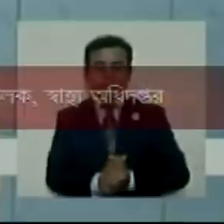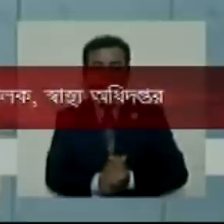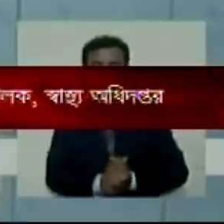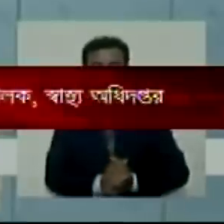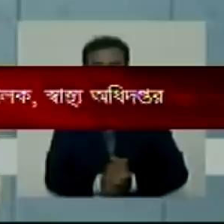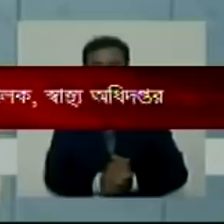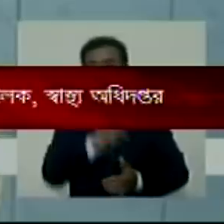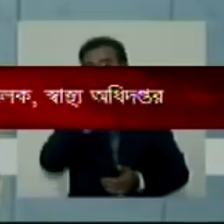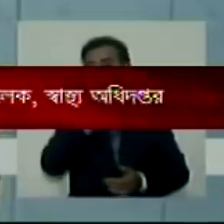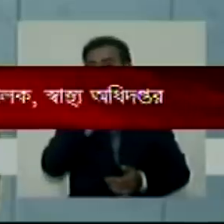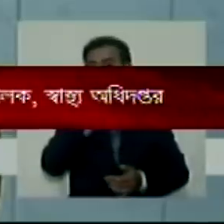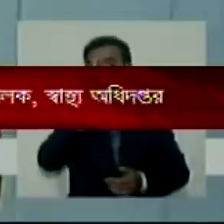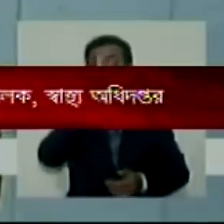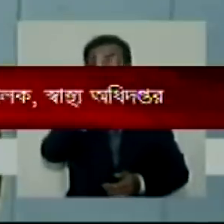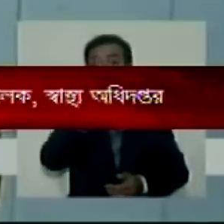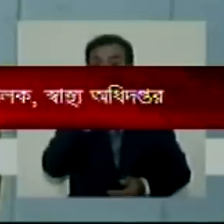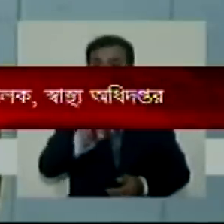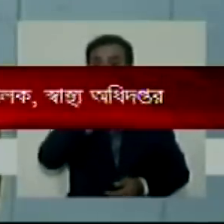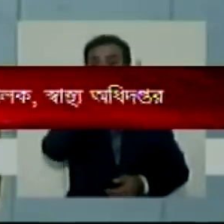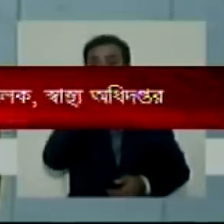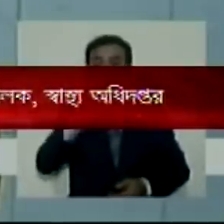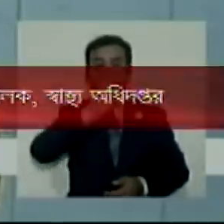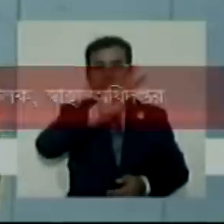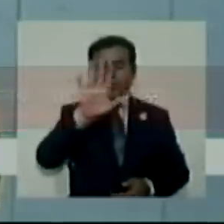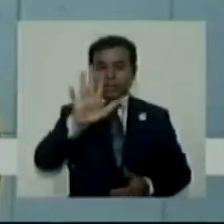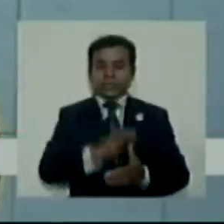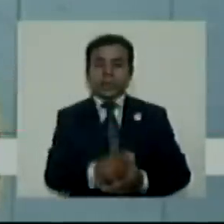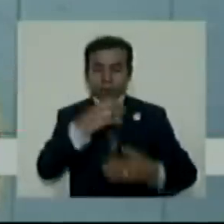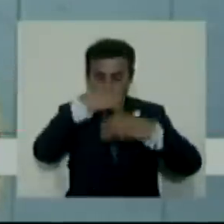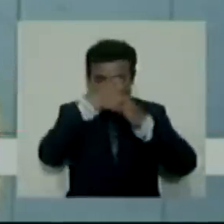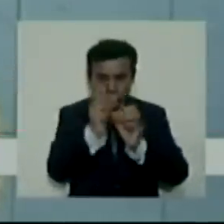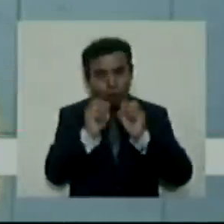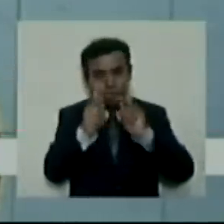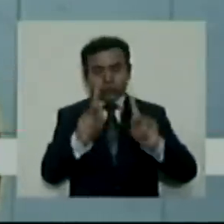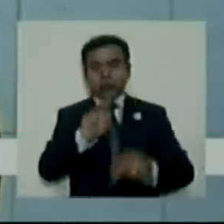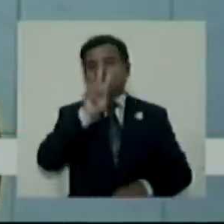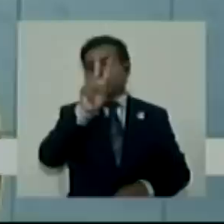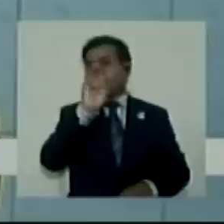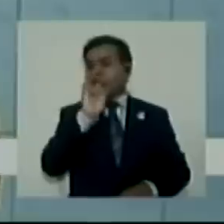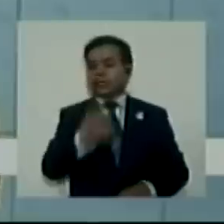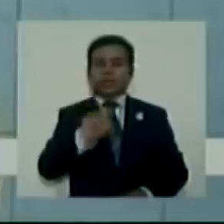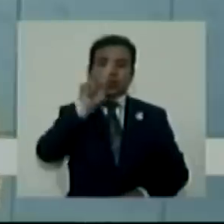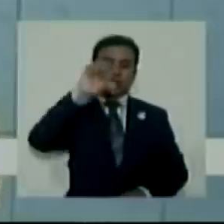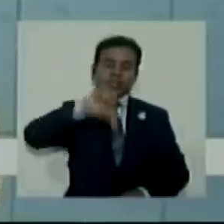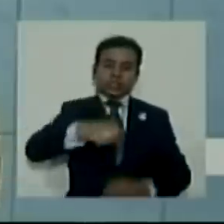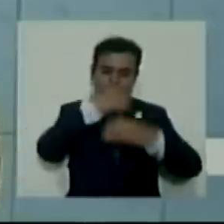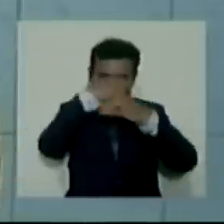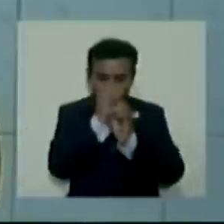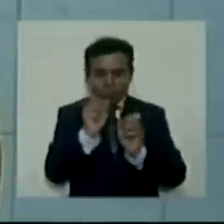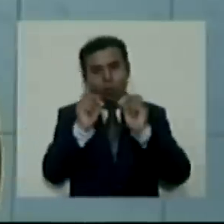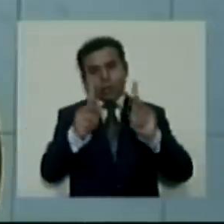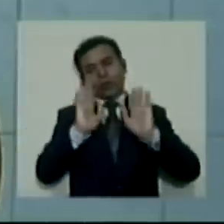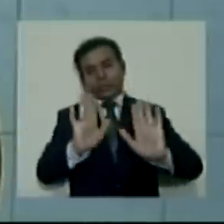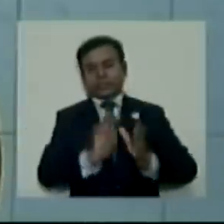2135টি এবং নমুনা পরীক্ষা করেছি 2019টি। নমুনা সংগ্রহের হার গতকালের